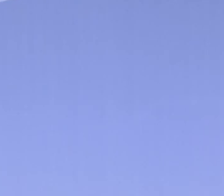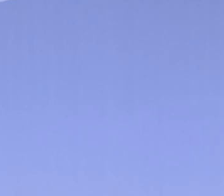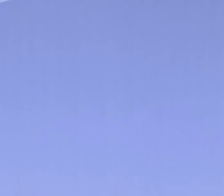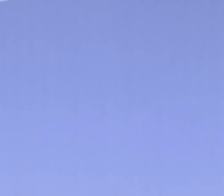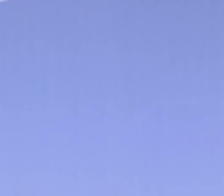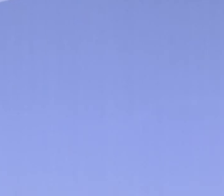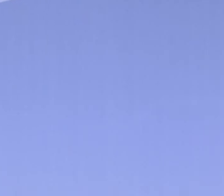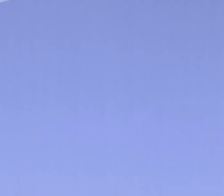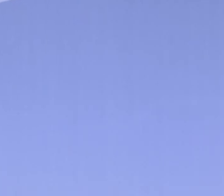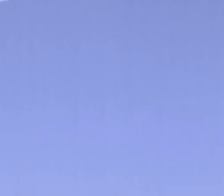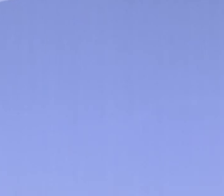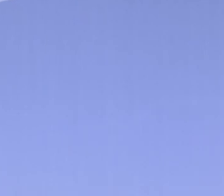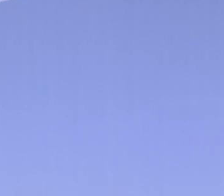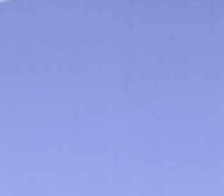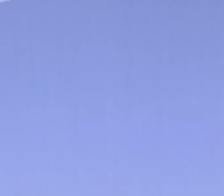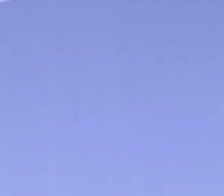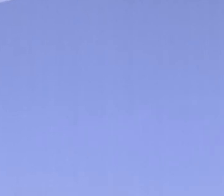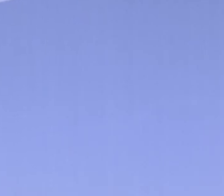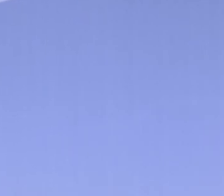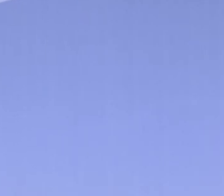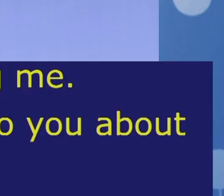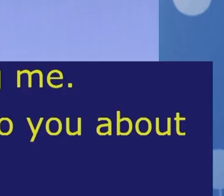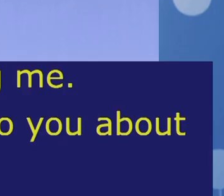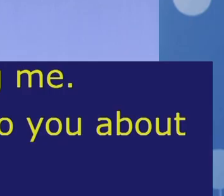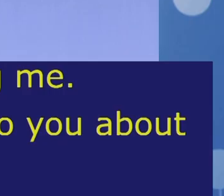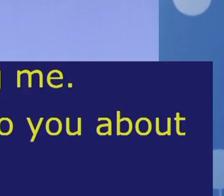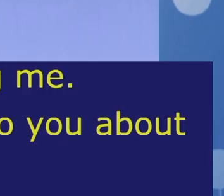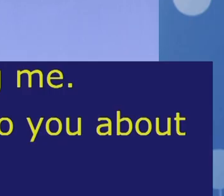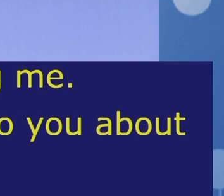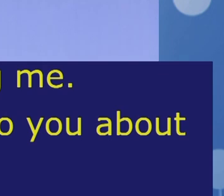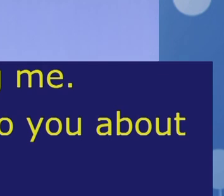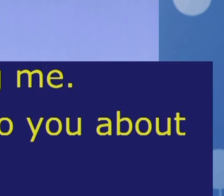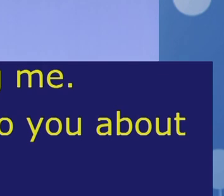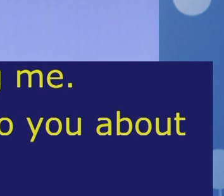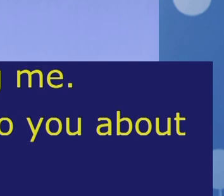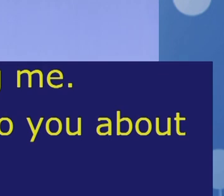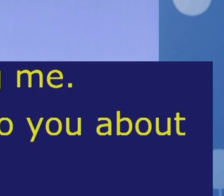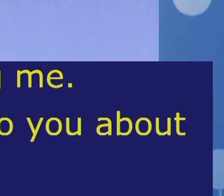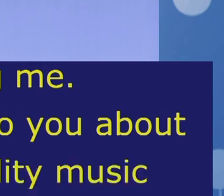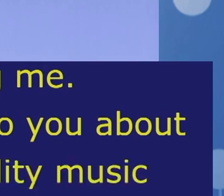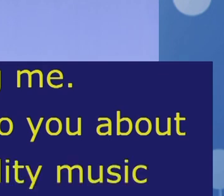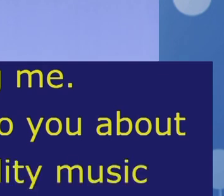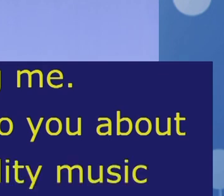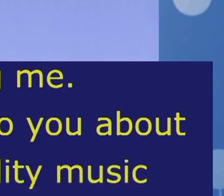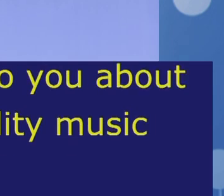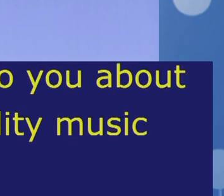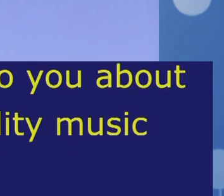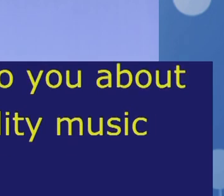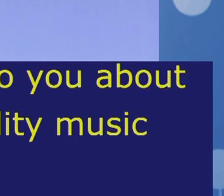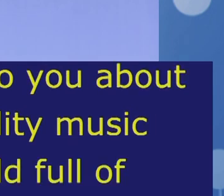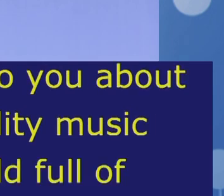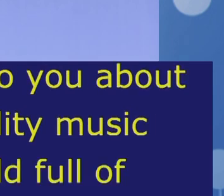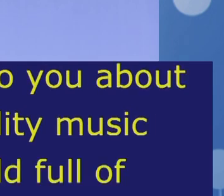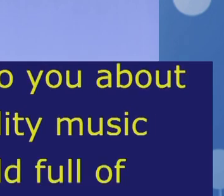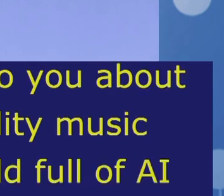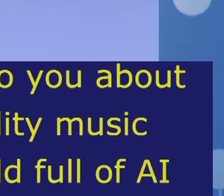близко к которым тема цифровых изменений. Сегодня я хочу сказать пару слов о том, насколько важна высококачественная